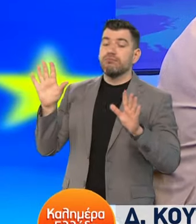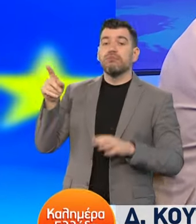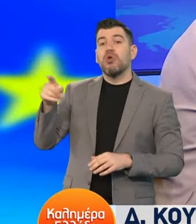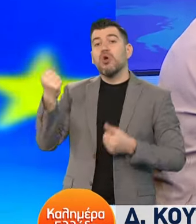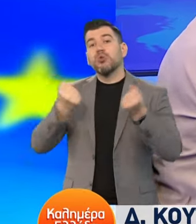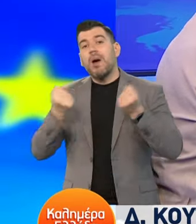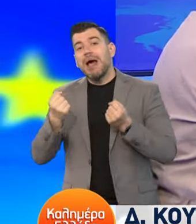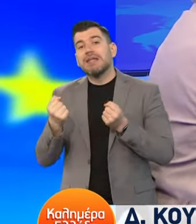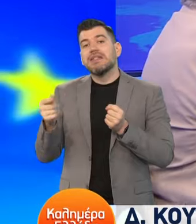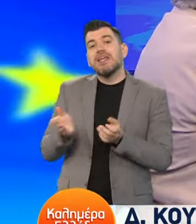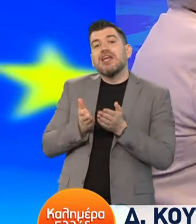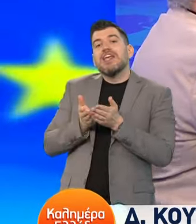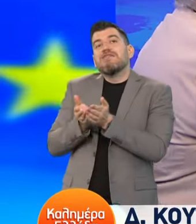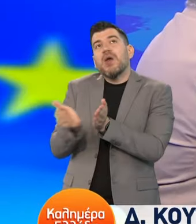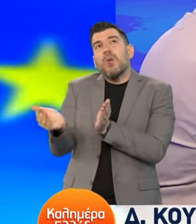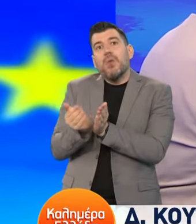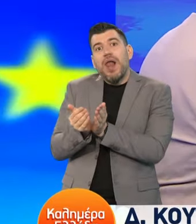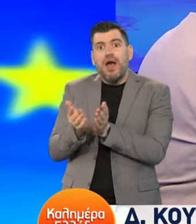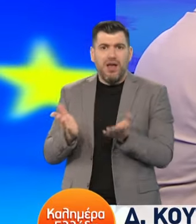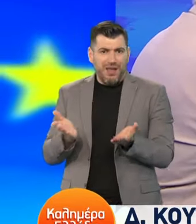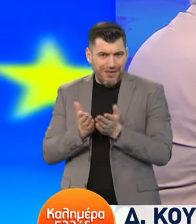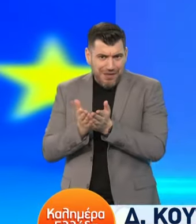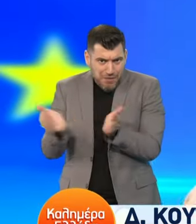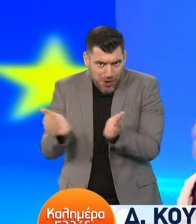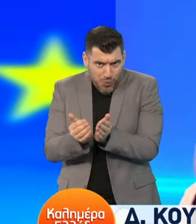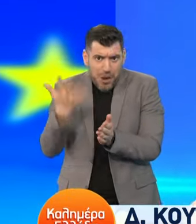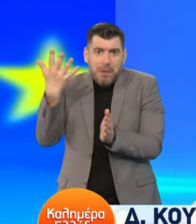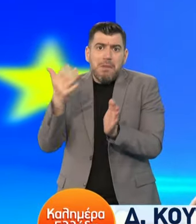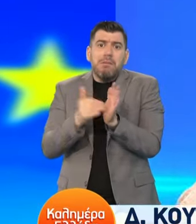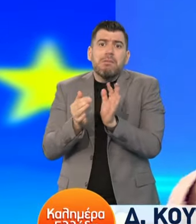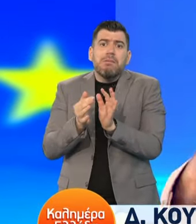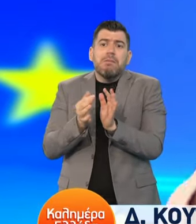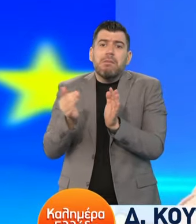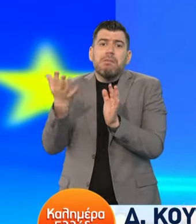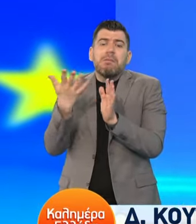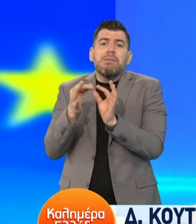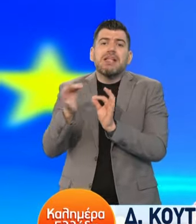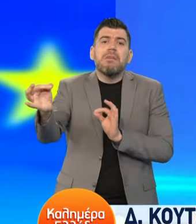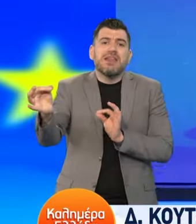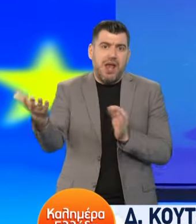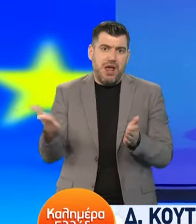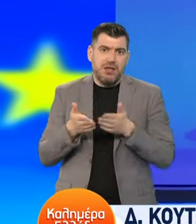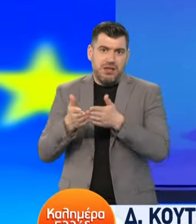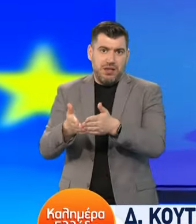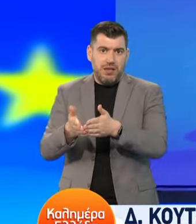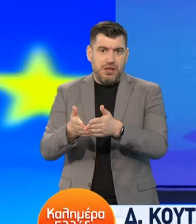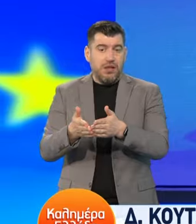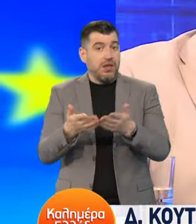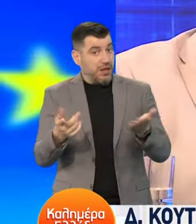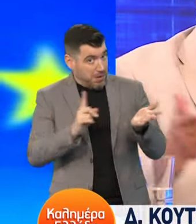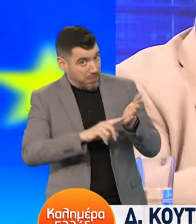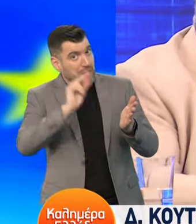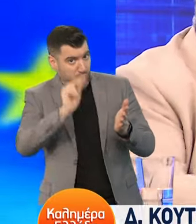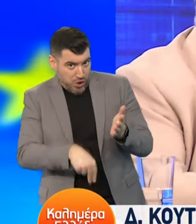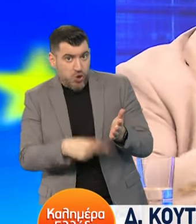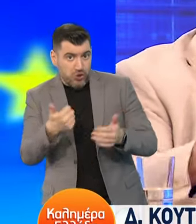Όχι, ναι, βαρκούλα, ναι, πεντάμετρο σκάφος, κύριε Κουτσούμπα. Βαρκούλα, λοιπόν, το βλέπετε εσείς αυτό? Ναι, το θα σκάφος. Θα πρέπει να δηλωθεί ότι είναι από μεγάλο, διαγωνισμό.